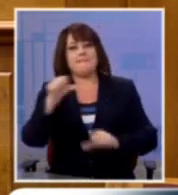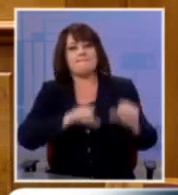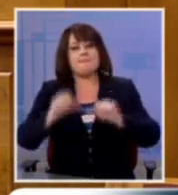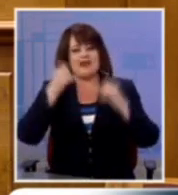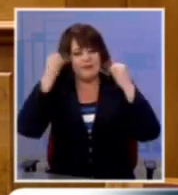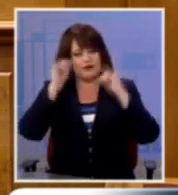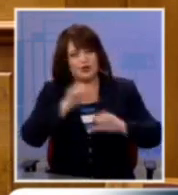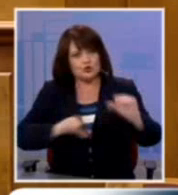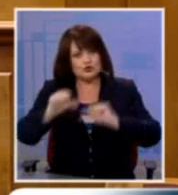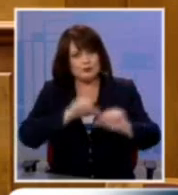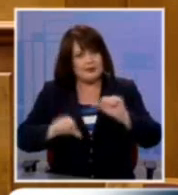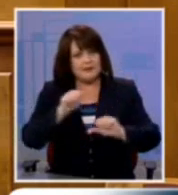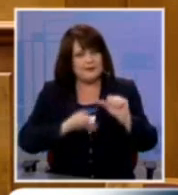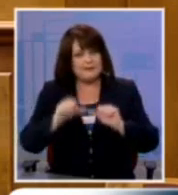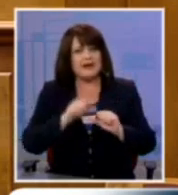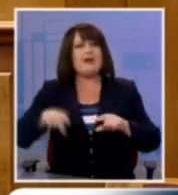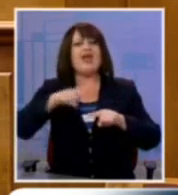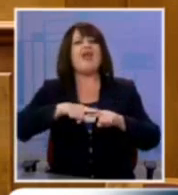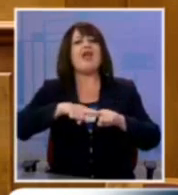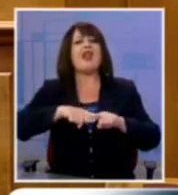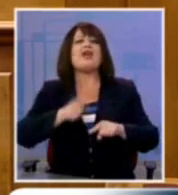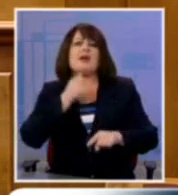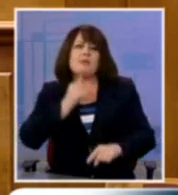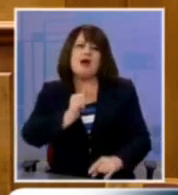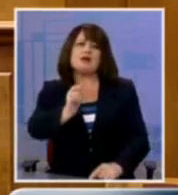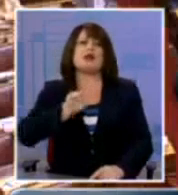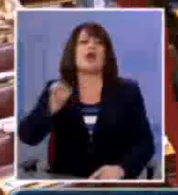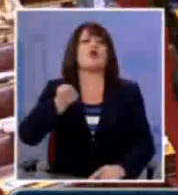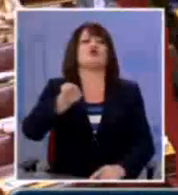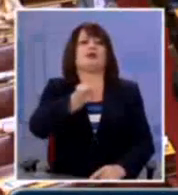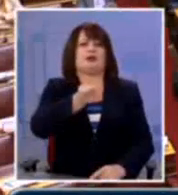πειραματόζω και μια χώρα πάντοτε χρεωμένη.